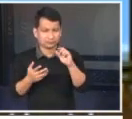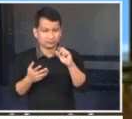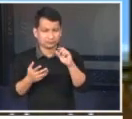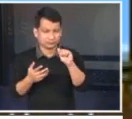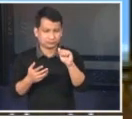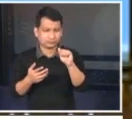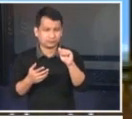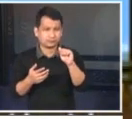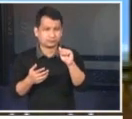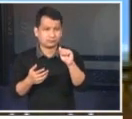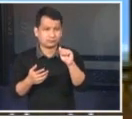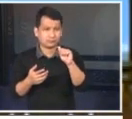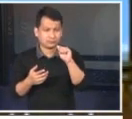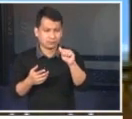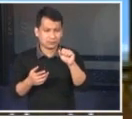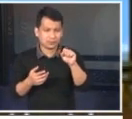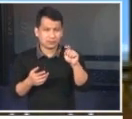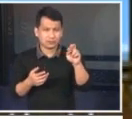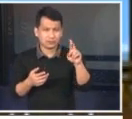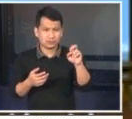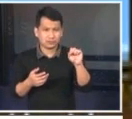AstraZeneca, hinostage ng